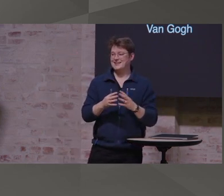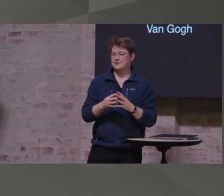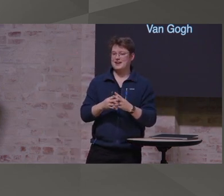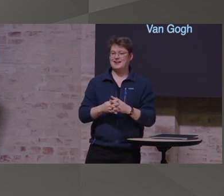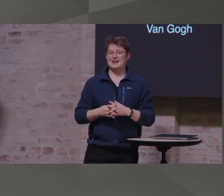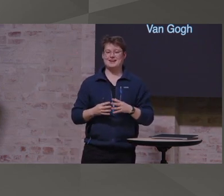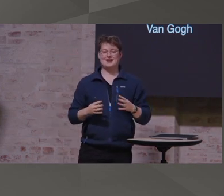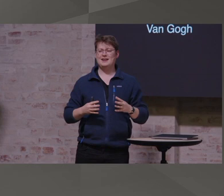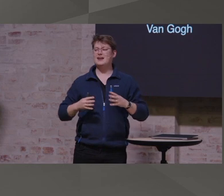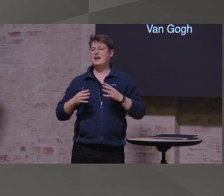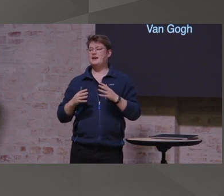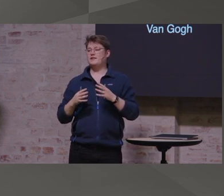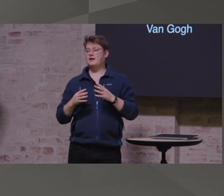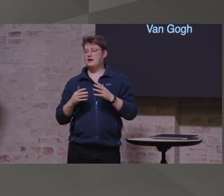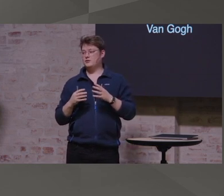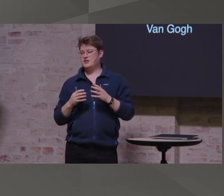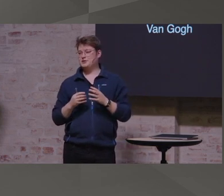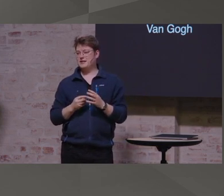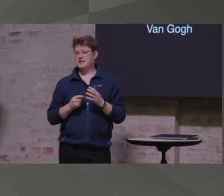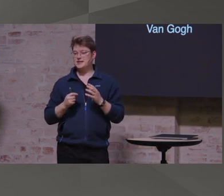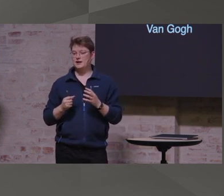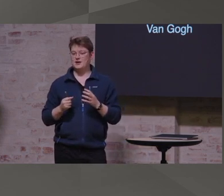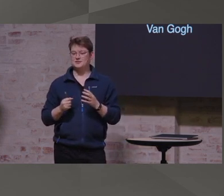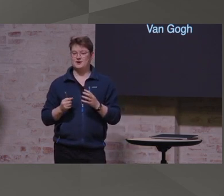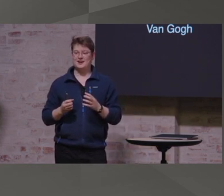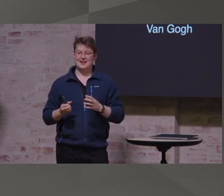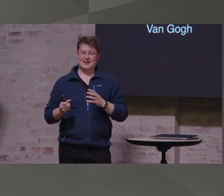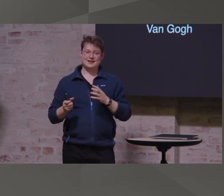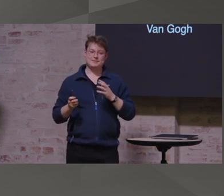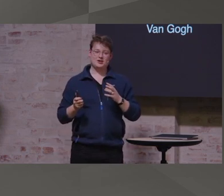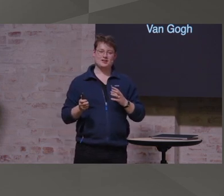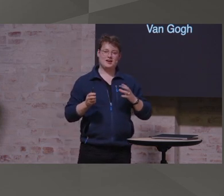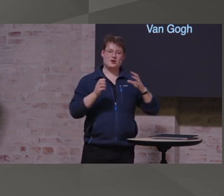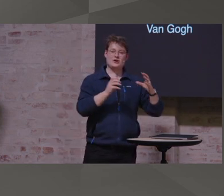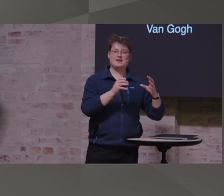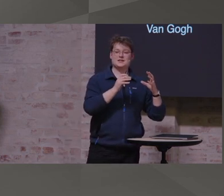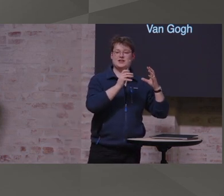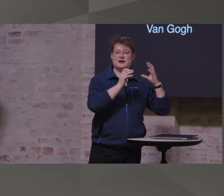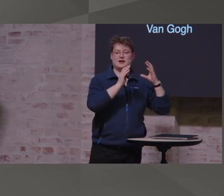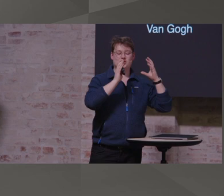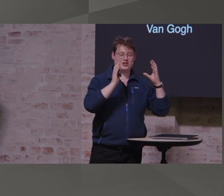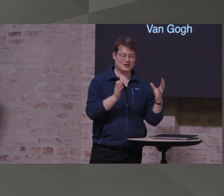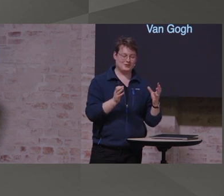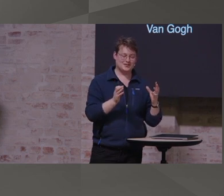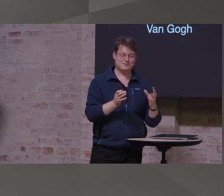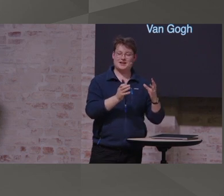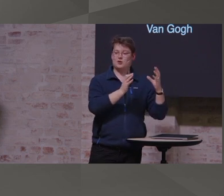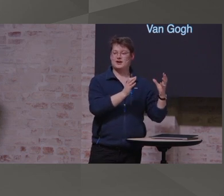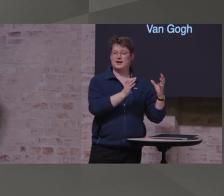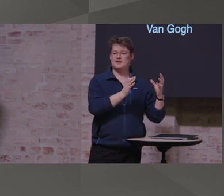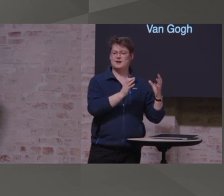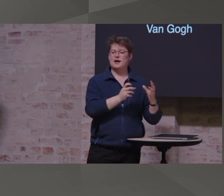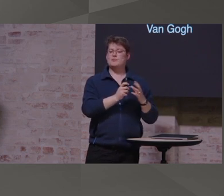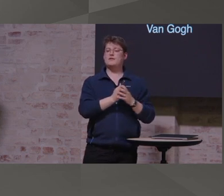særlig innenfor bildegenerering, er at vi har et konsept som heter style transferring. Det betyr at okay, disse modellene skjønner konseptet